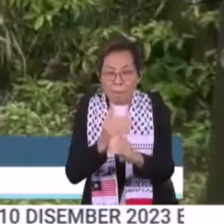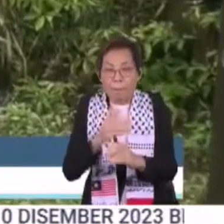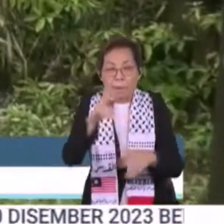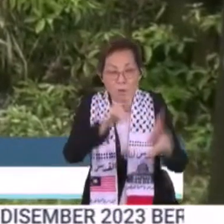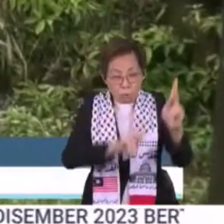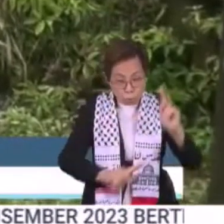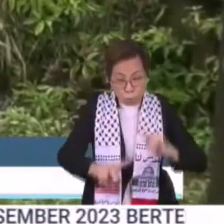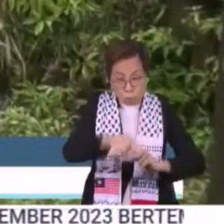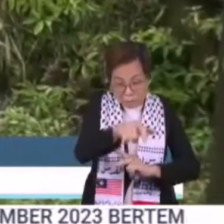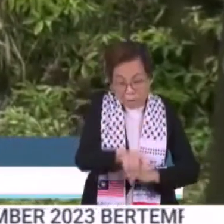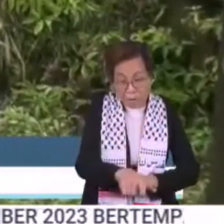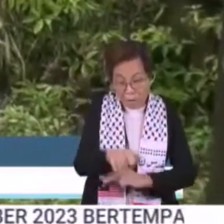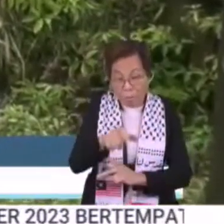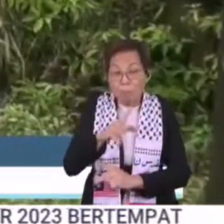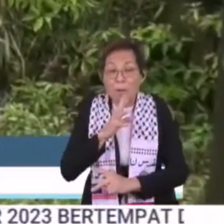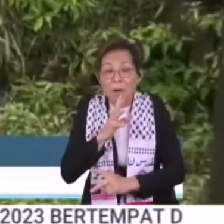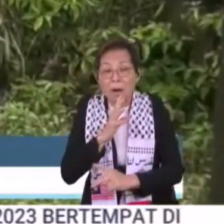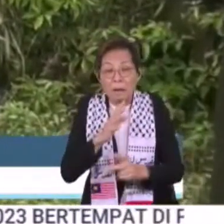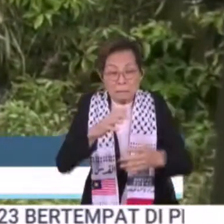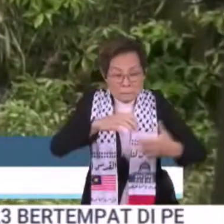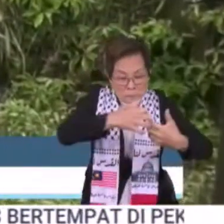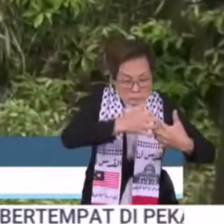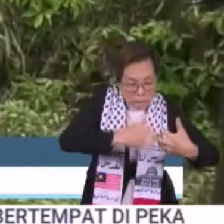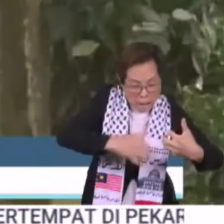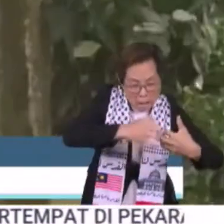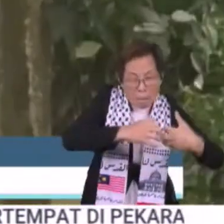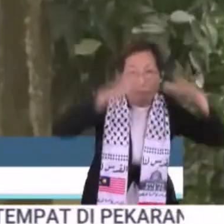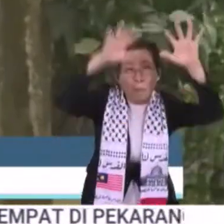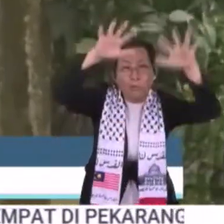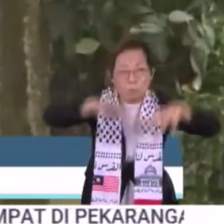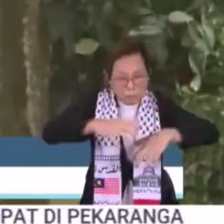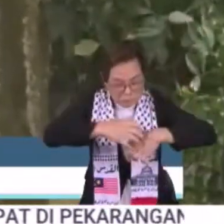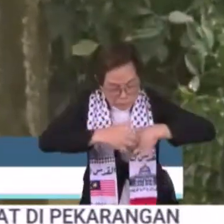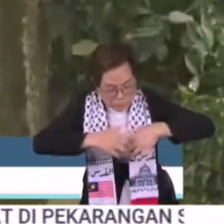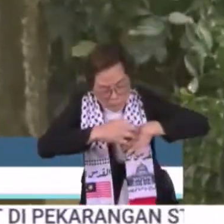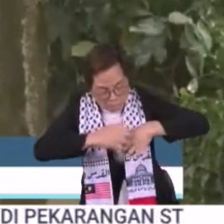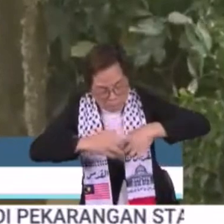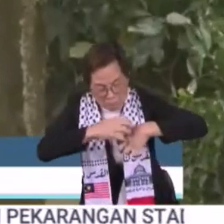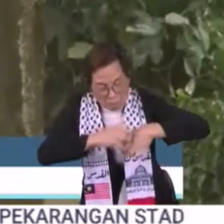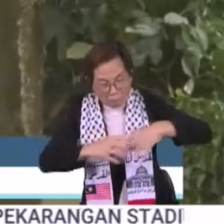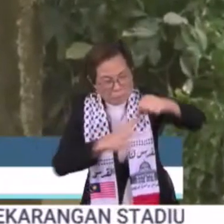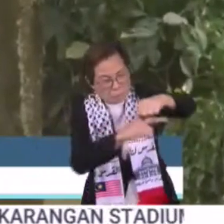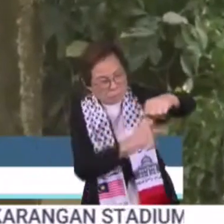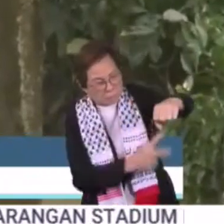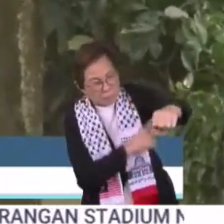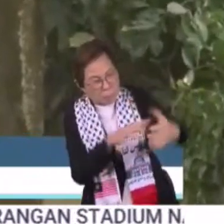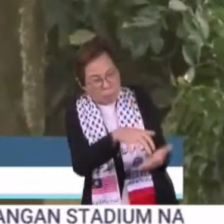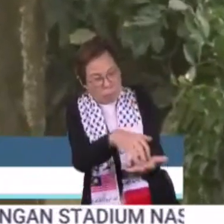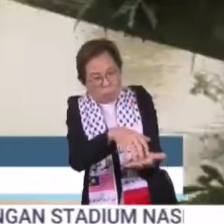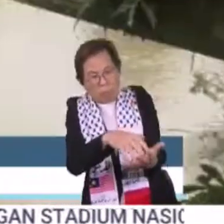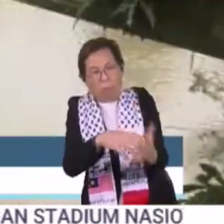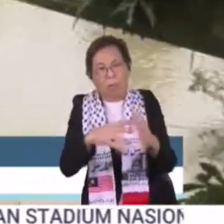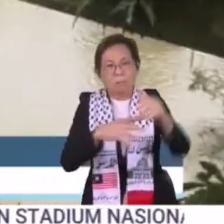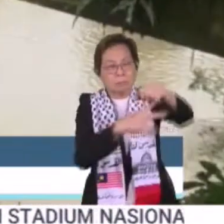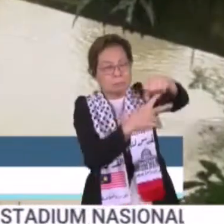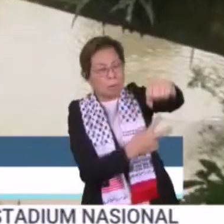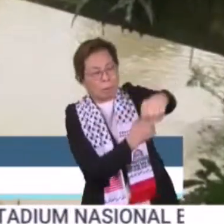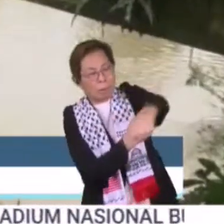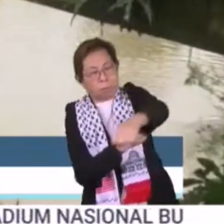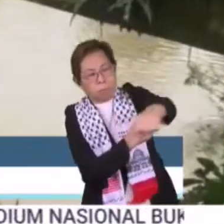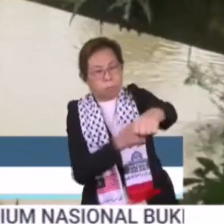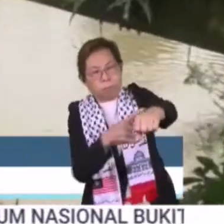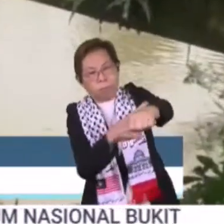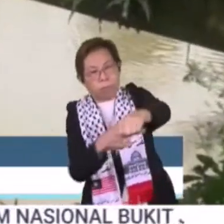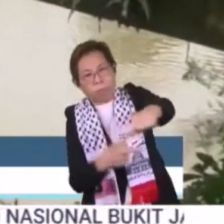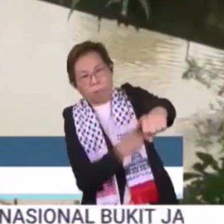berkata hakisan tebing semakin kritikal ketika musim hujan menyebabkan struktur bergegar ketika dilalui